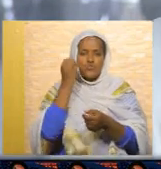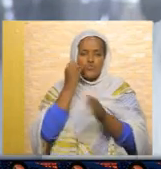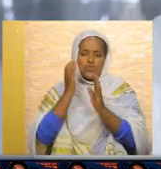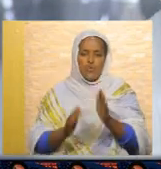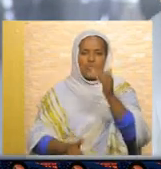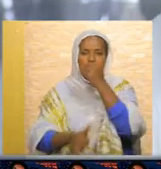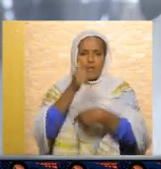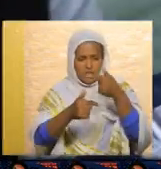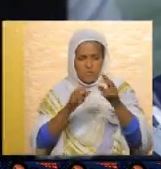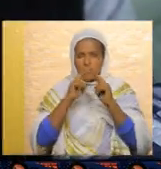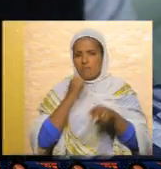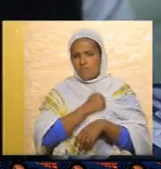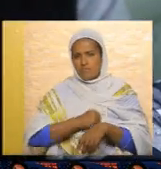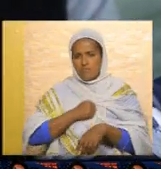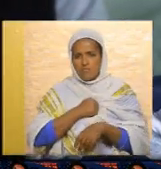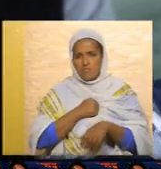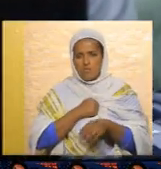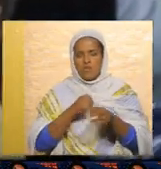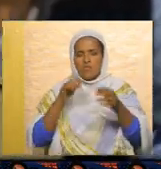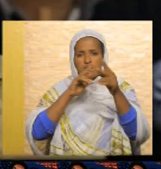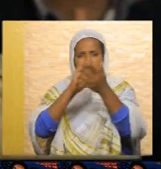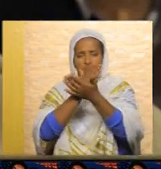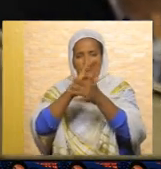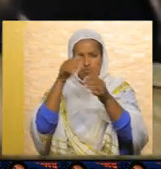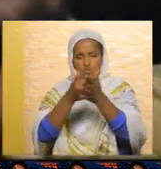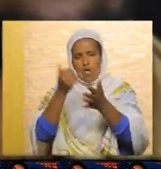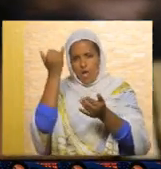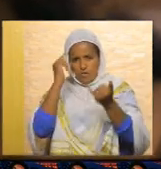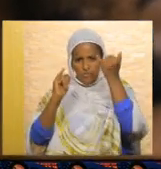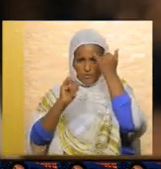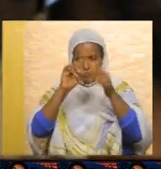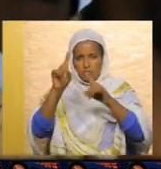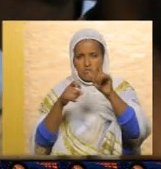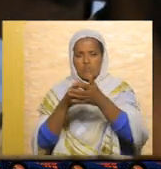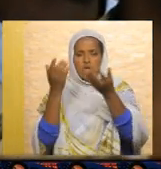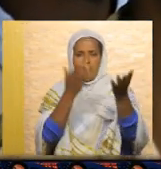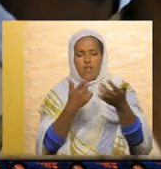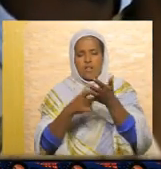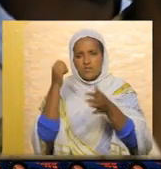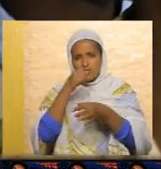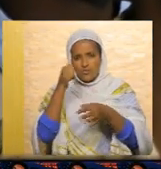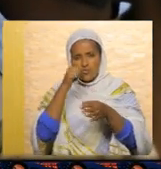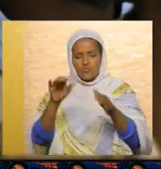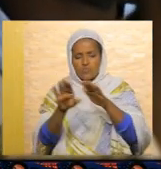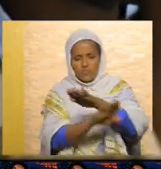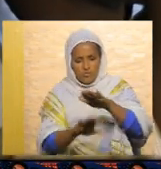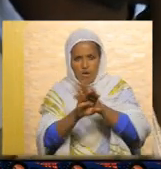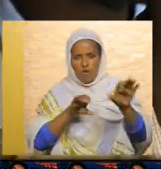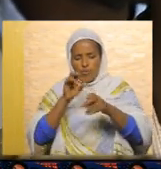አስተሳሰብና አካሄድ። የታደሙት ተሳታፊዎች ሀሳብ አስተያየቶቻቸውንም ሰጥተዋል። ሴቶችን የበታች አርጎ